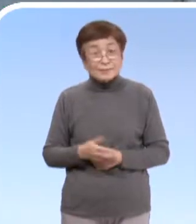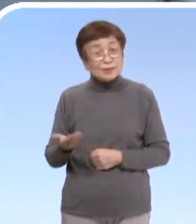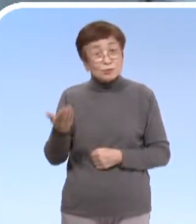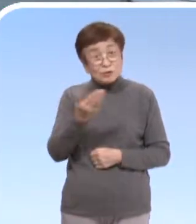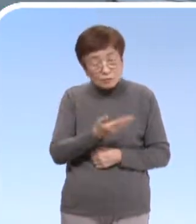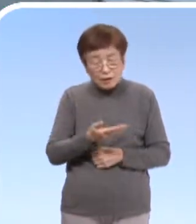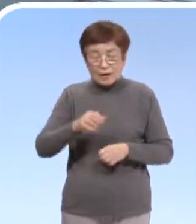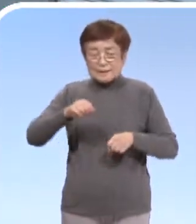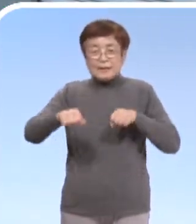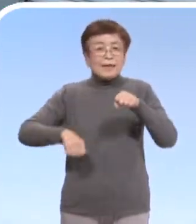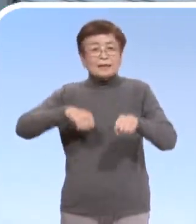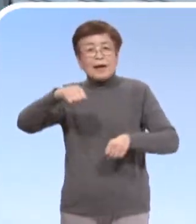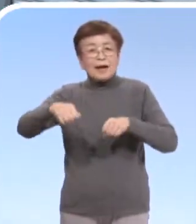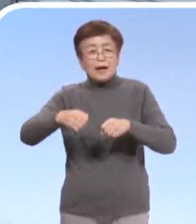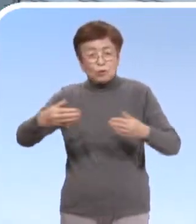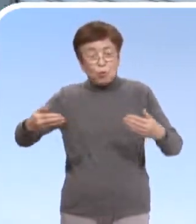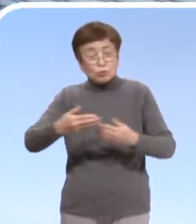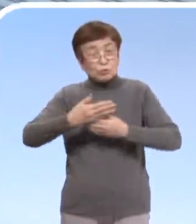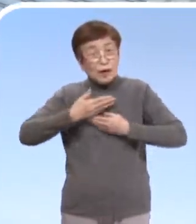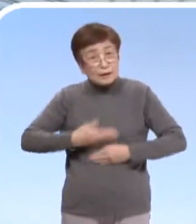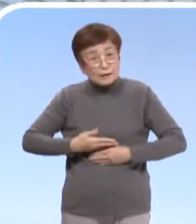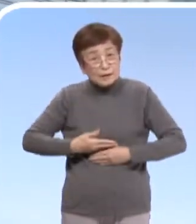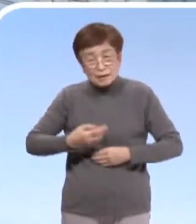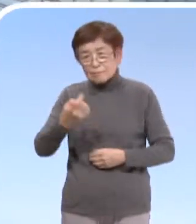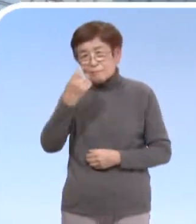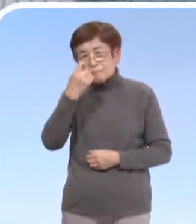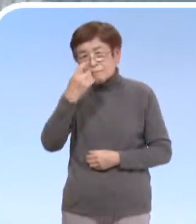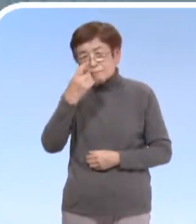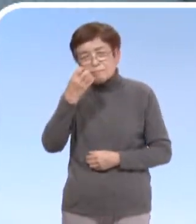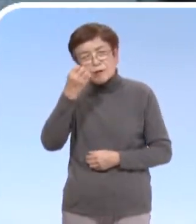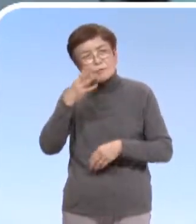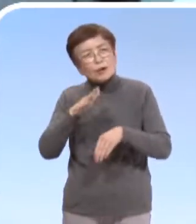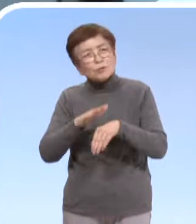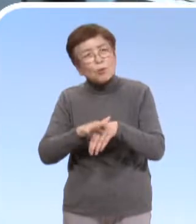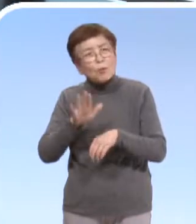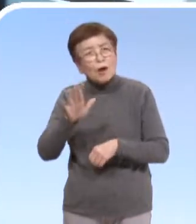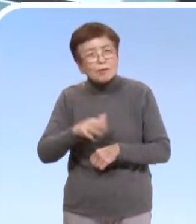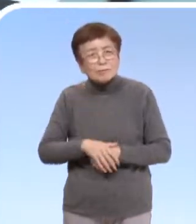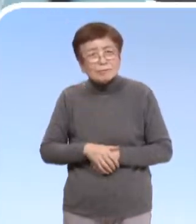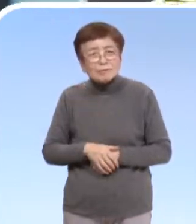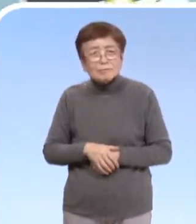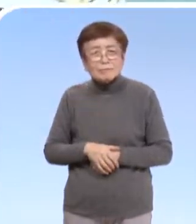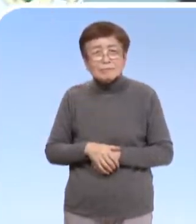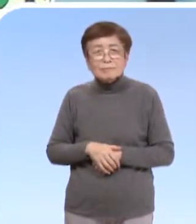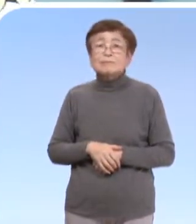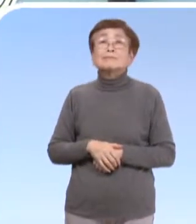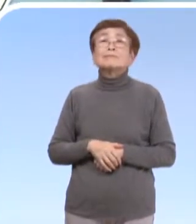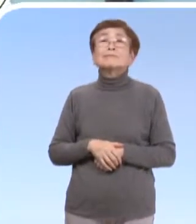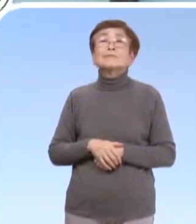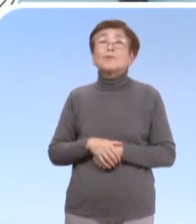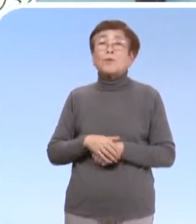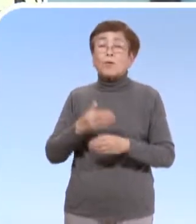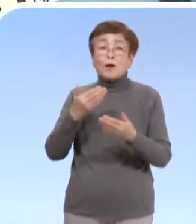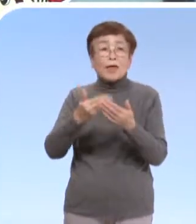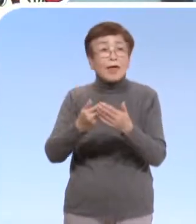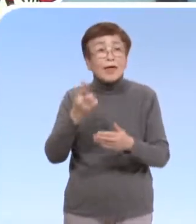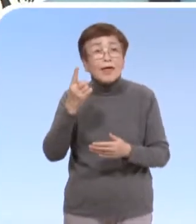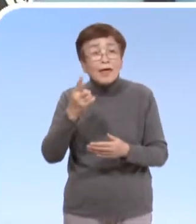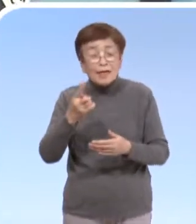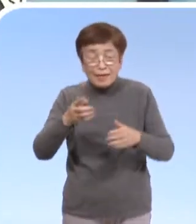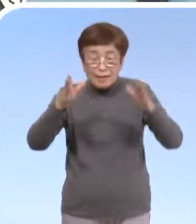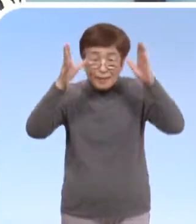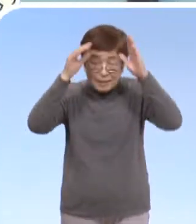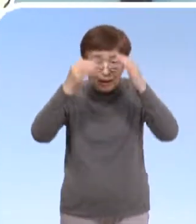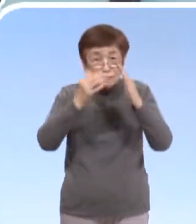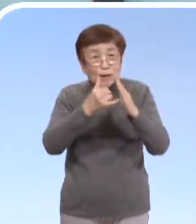。 続いては自転車の交通安全について、何かね、ユニークなものがあるそうなんですけども、あ、ここですね、安全だ